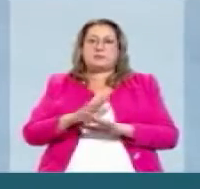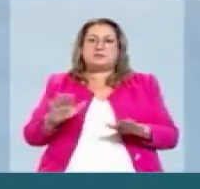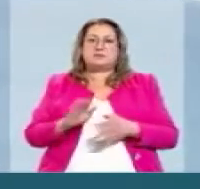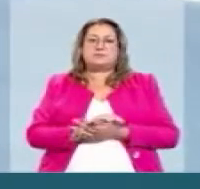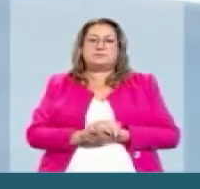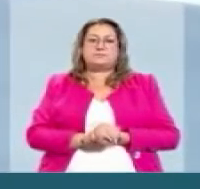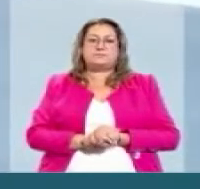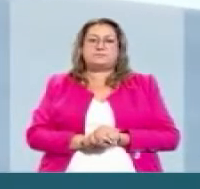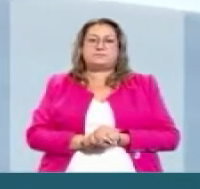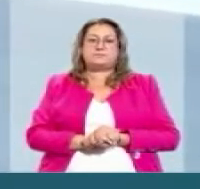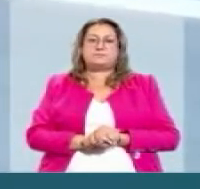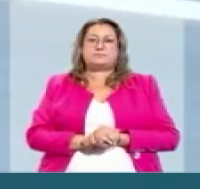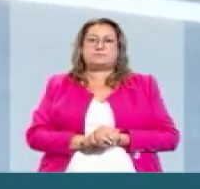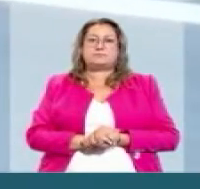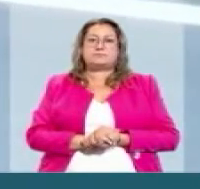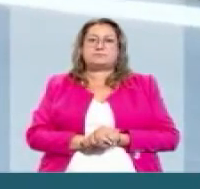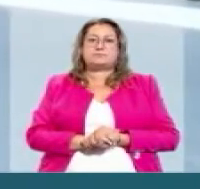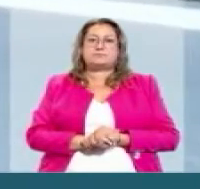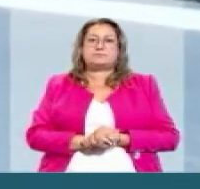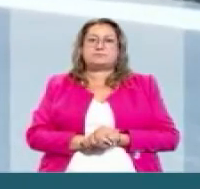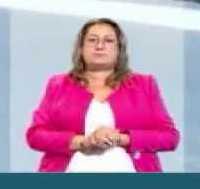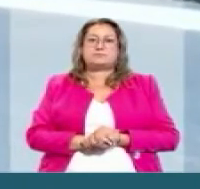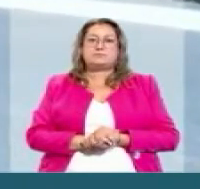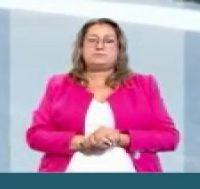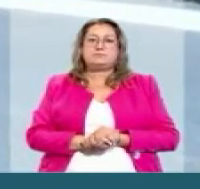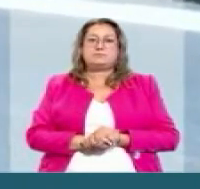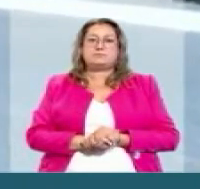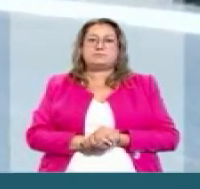жырдан шашу шашылып, той да тойланды. Айдын Шайкенов, Олжас Сесенжігітов, Қостанай телеарнасы.